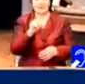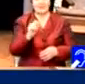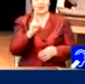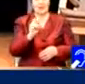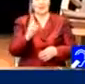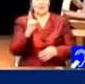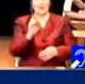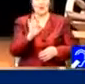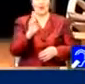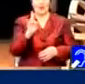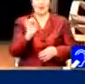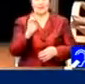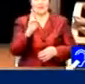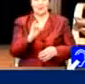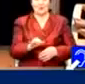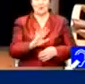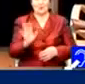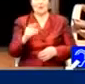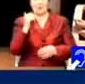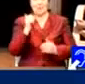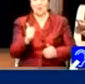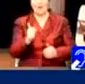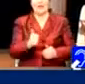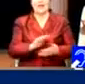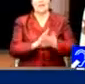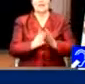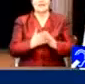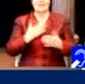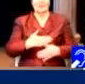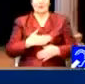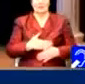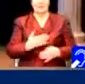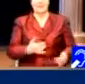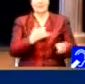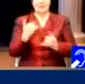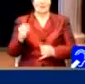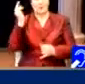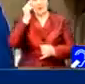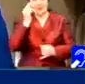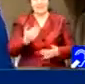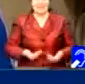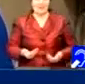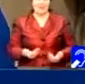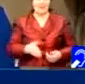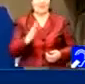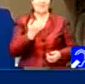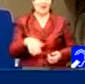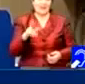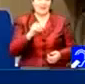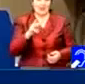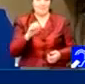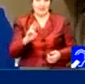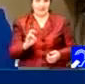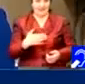Viorel Cornescu și-au propus nu numai să aducă bună dispoziție în rândul publicului, dar și să-i ofere o lecție de viață. Vai de mine, este o